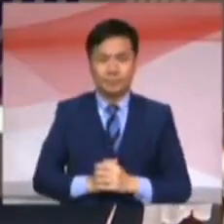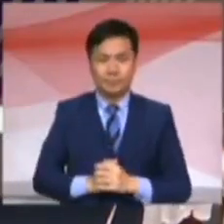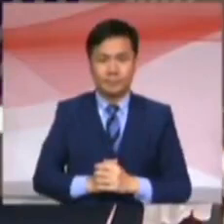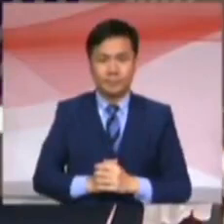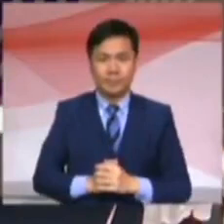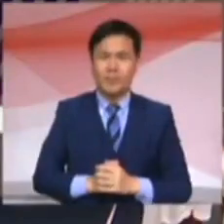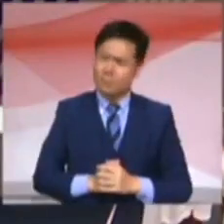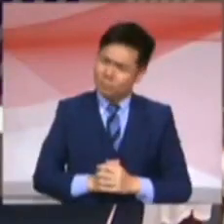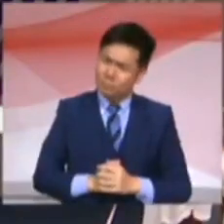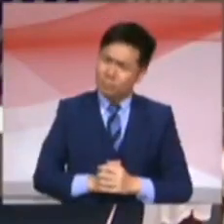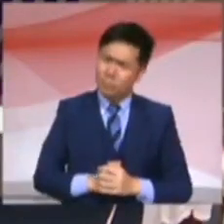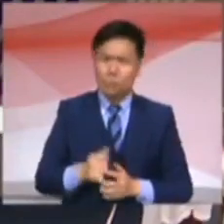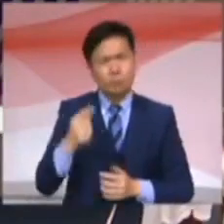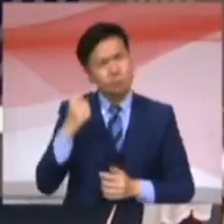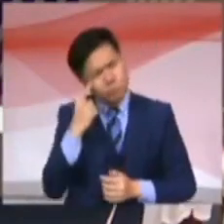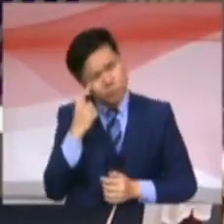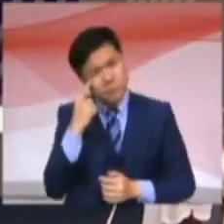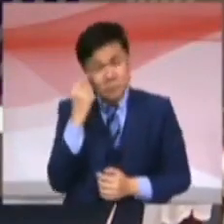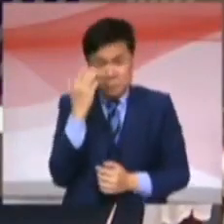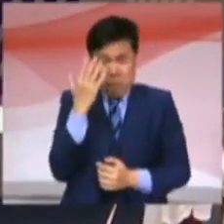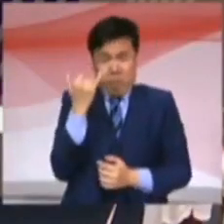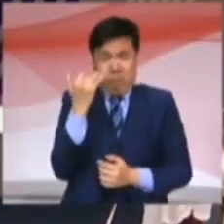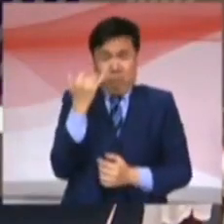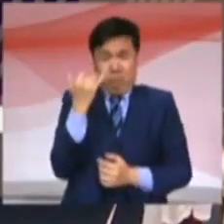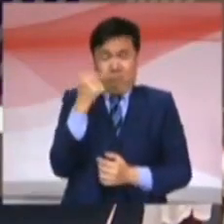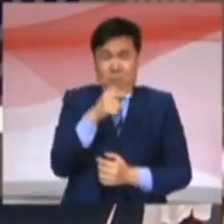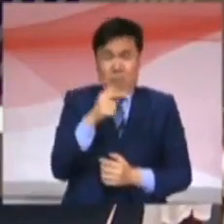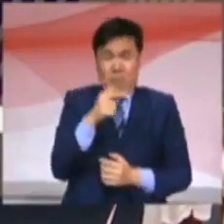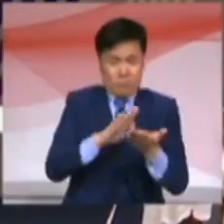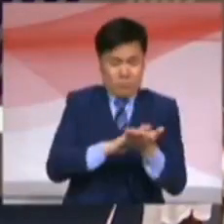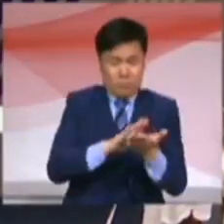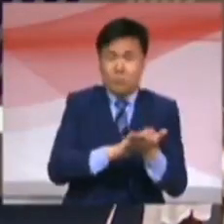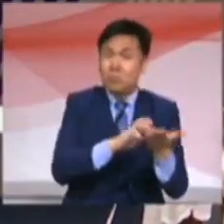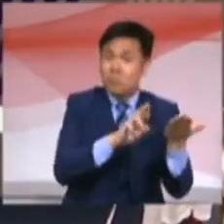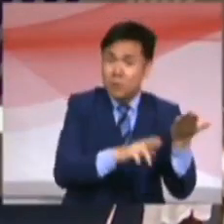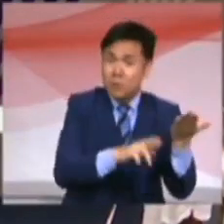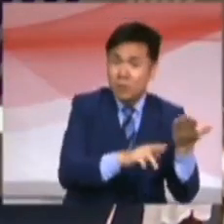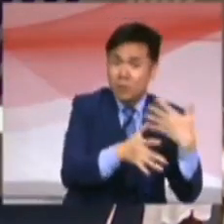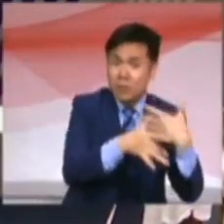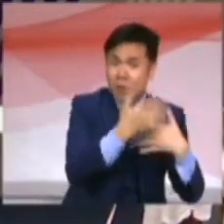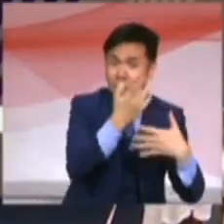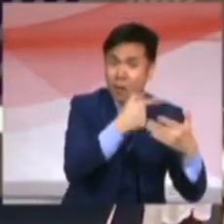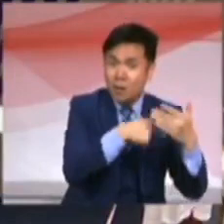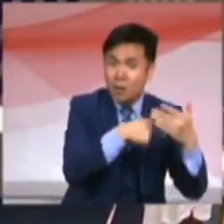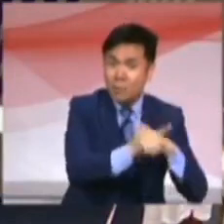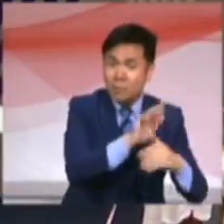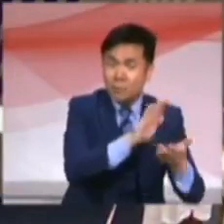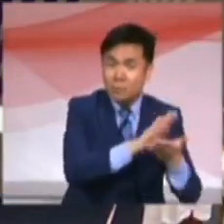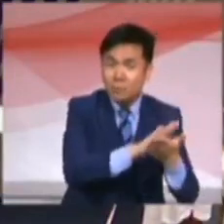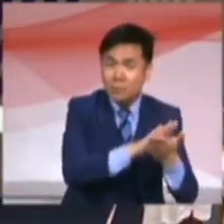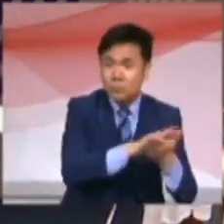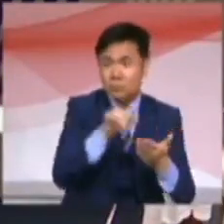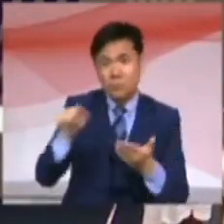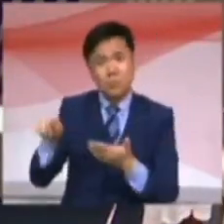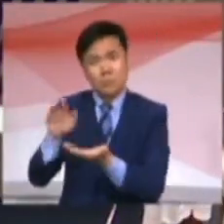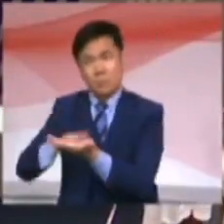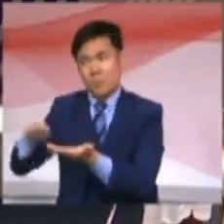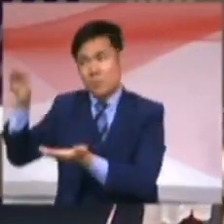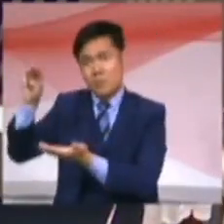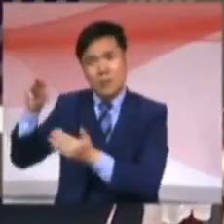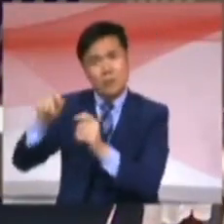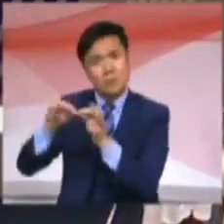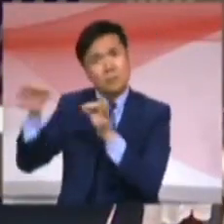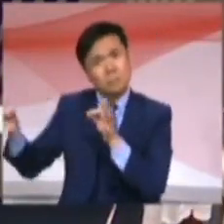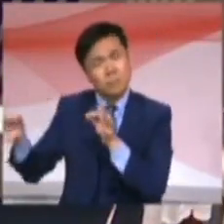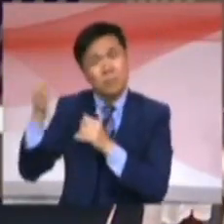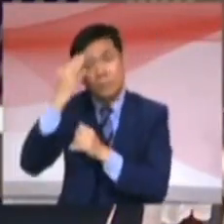Tentunya ada yang tertanya-tanya, mengapa murid sekolah rendah pergi lebih awal dan tidak sekolah menengah? Kami